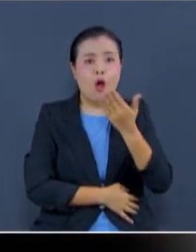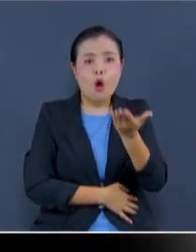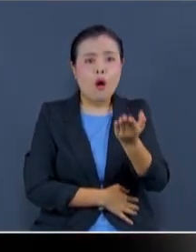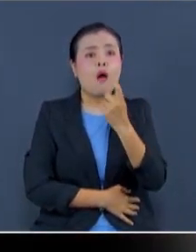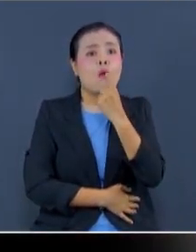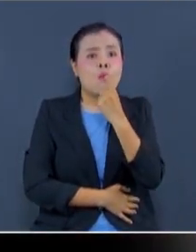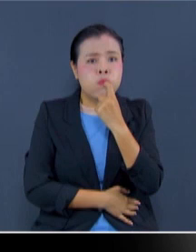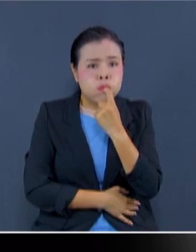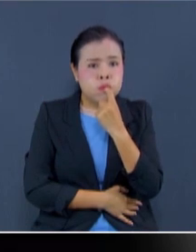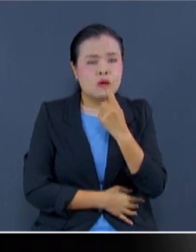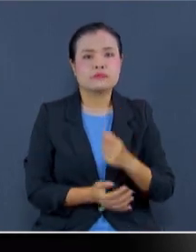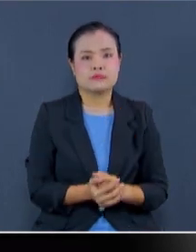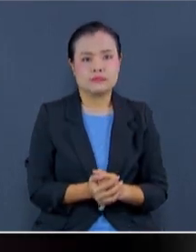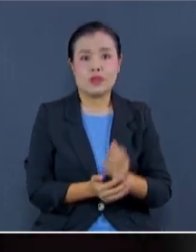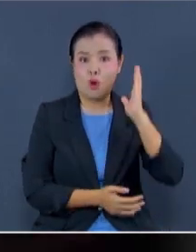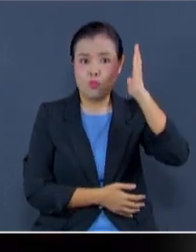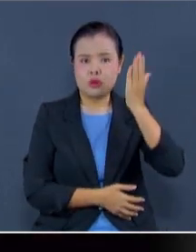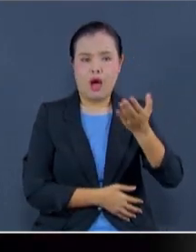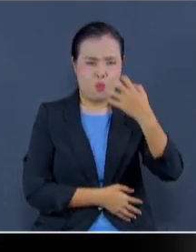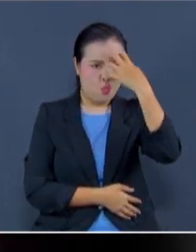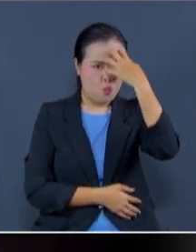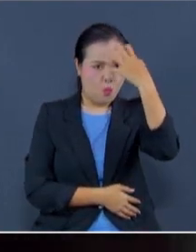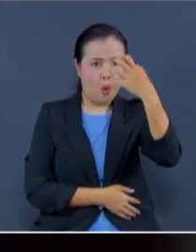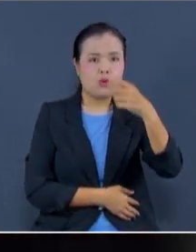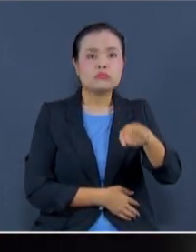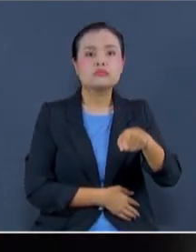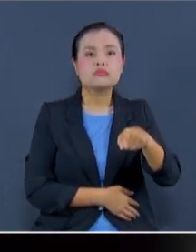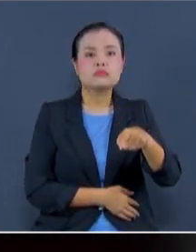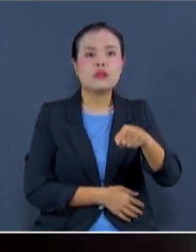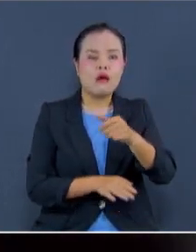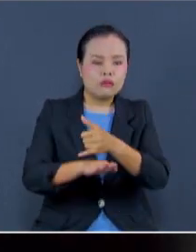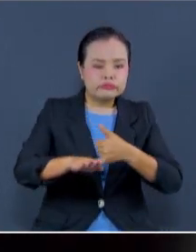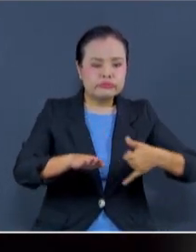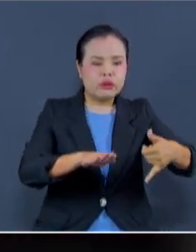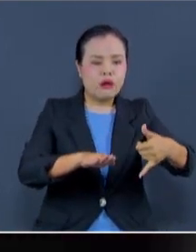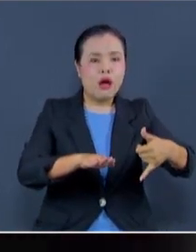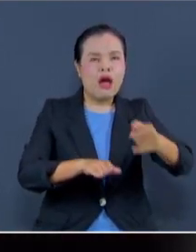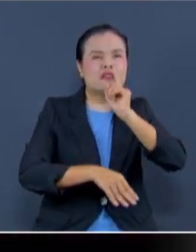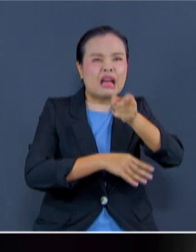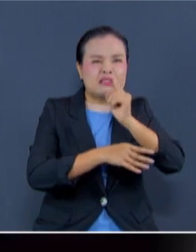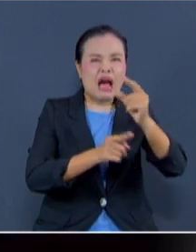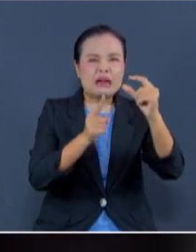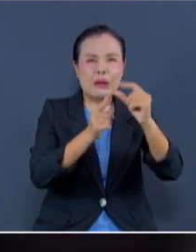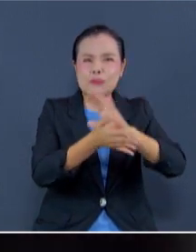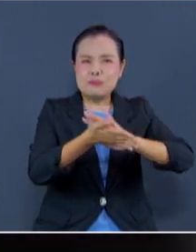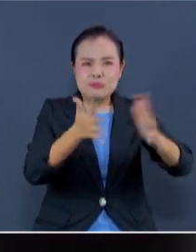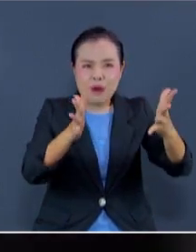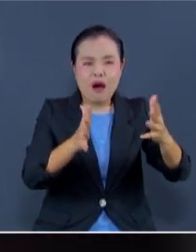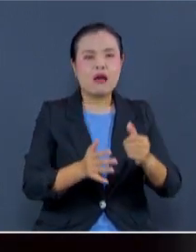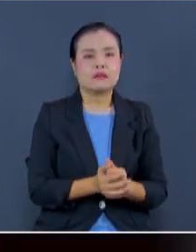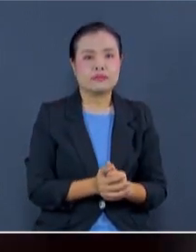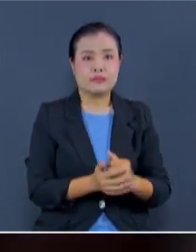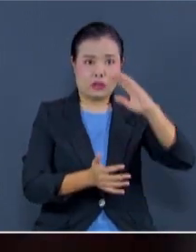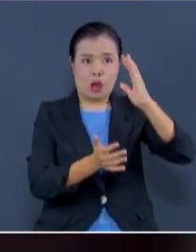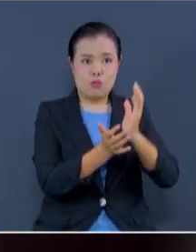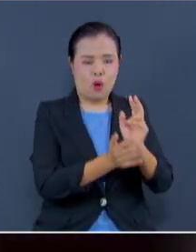วัดปริมาณแอลกอฮอล์หน่อยปรากฏว่าชายคนนี้เขาไม่พอใจก่อนที่จะลงจากรถมาแล้วก็ด่าทอด้วยถ้อยคำหยาบคายต่อมามีต